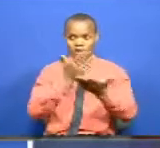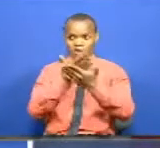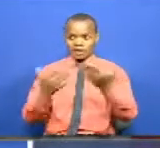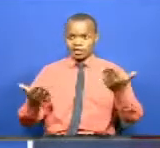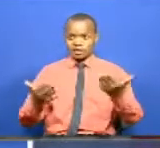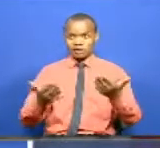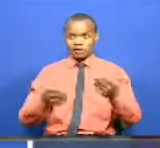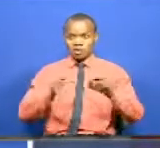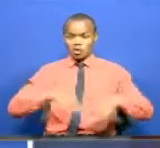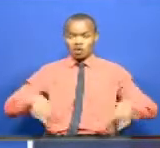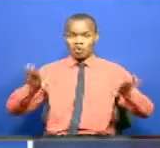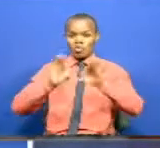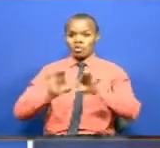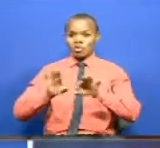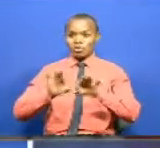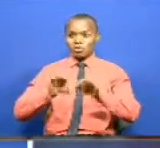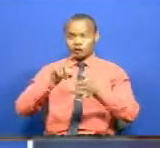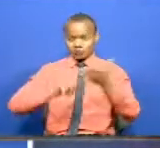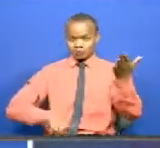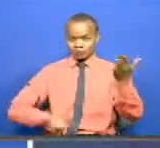worth